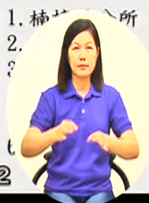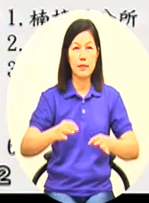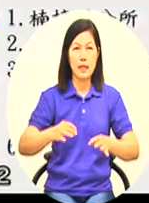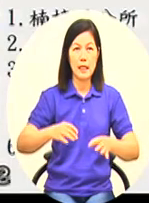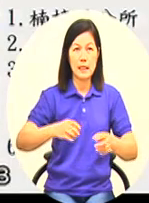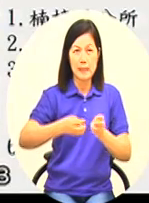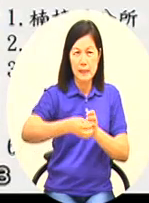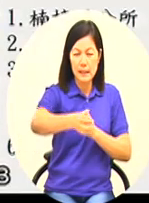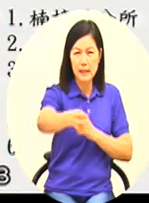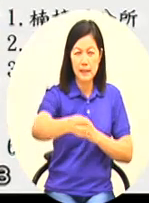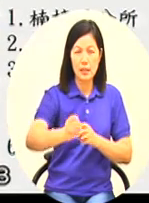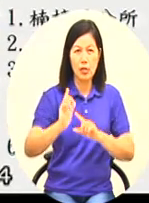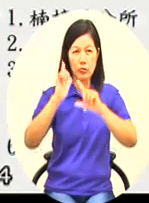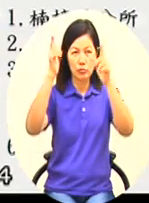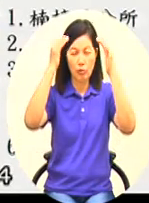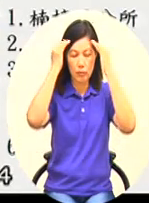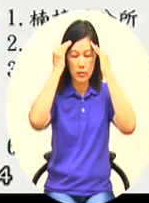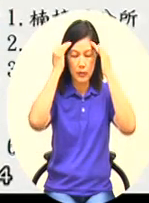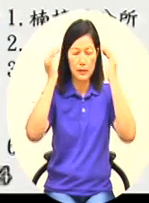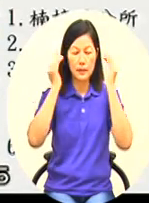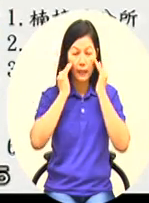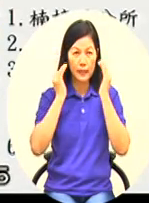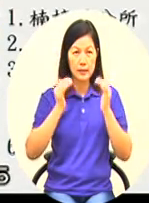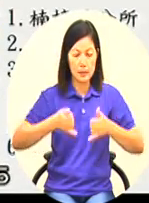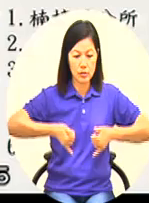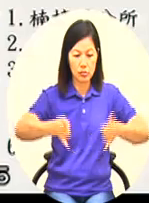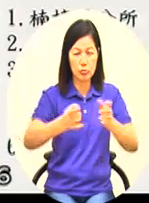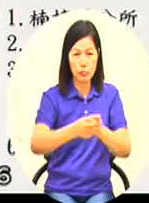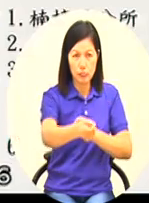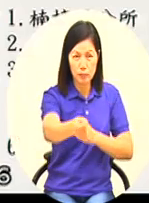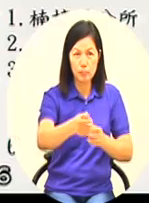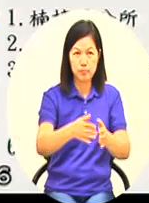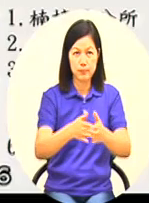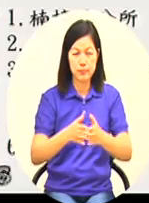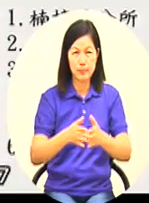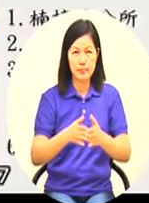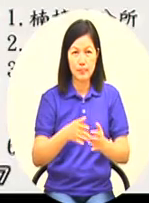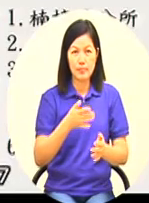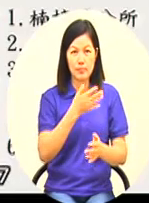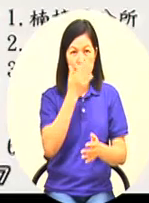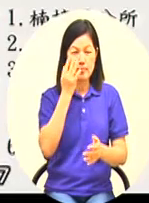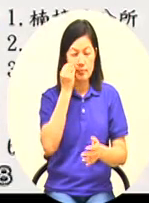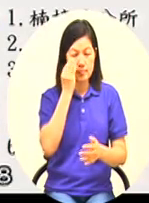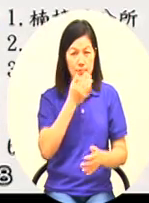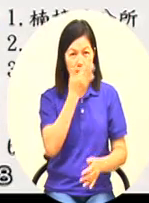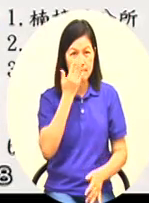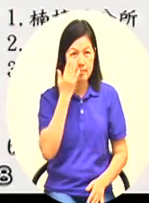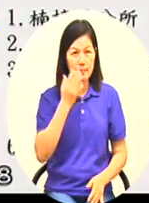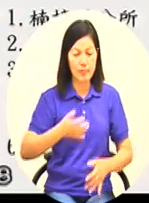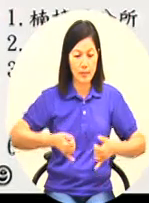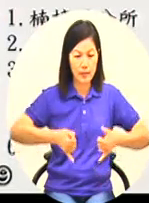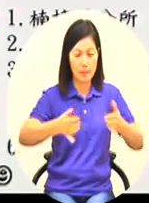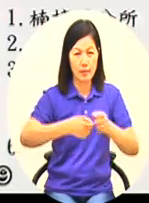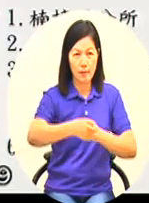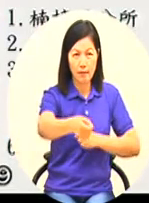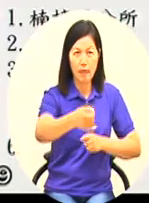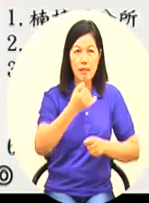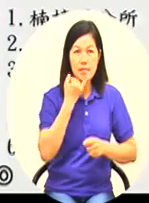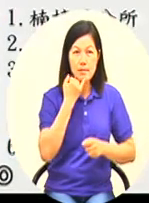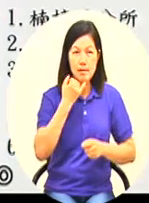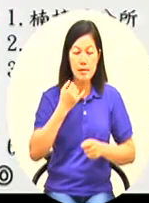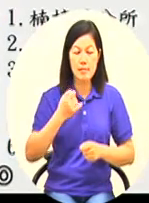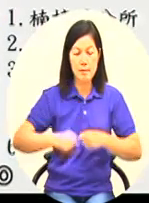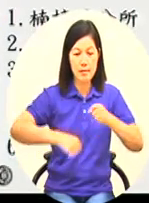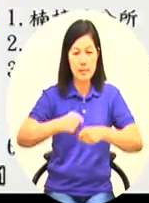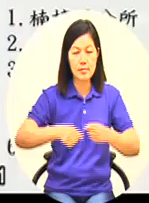是属于比较东南子，能够沿它的路线需要的话，沿它的观光路线一直到，如果说在这边可以借到自行车的